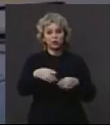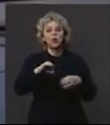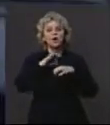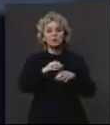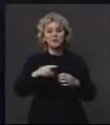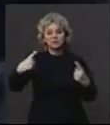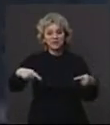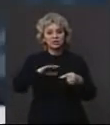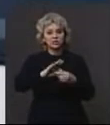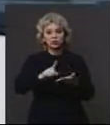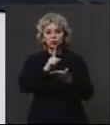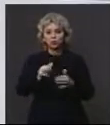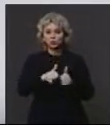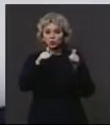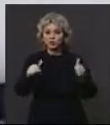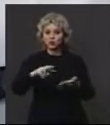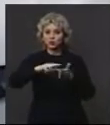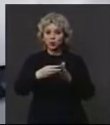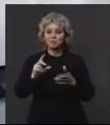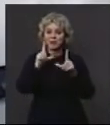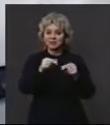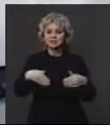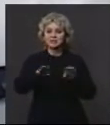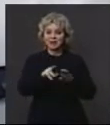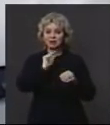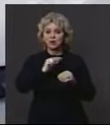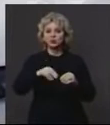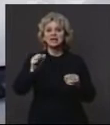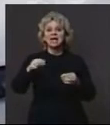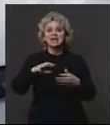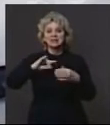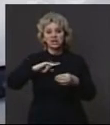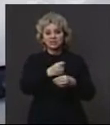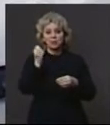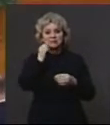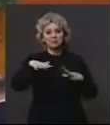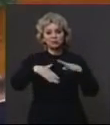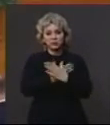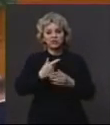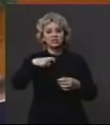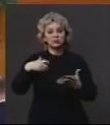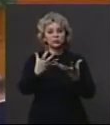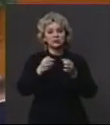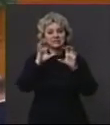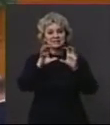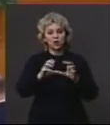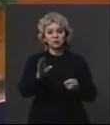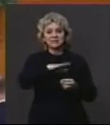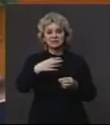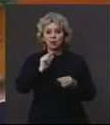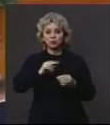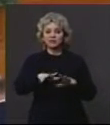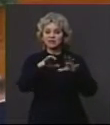Провоз коляски не должен увеличивать стоимость поездки. Так уже работают таксисты Москвы и Питера. Депутаты приняли закон о